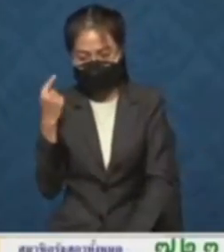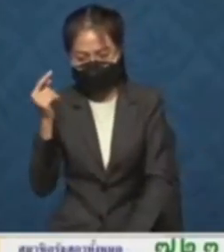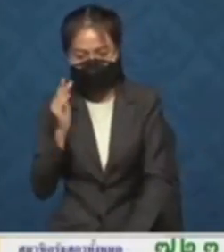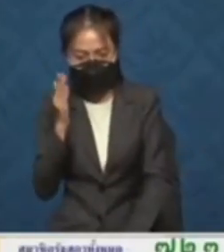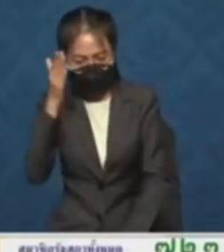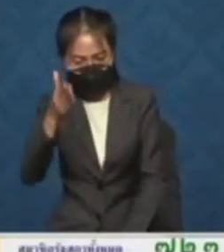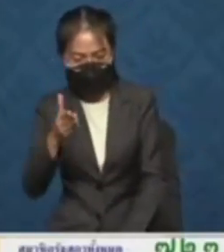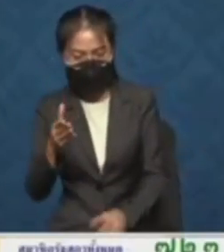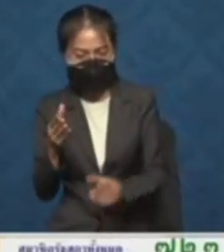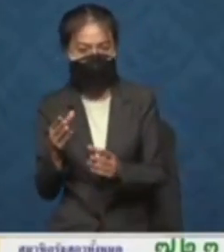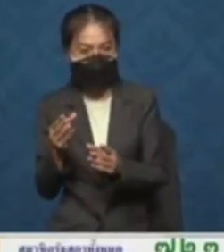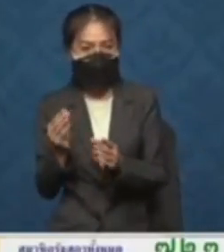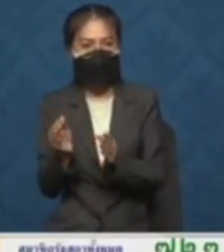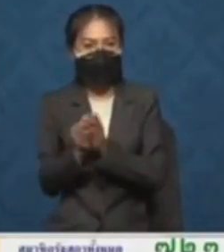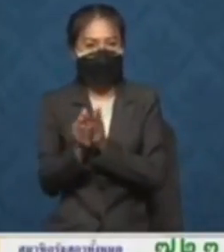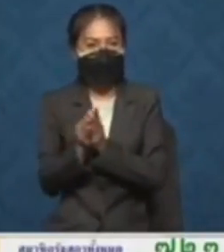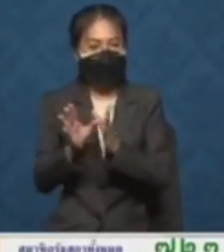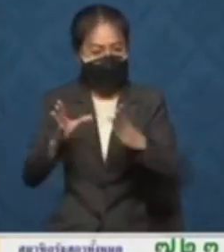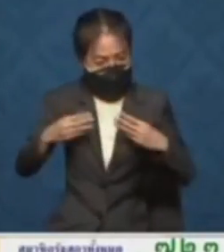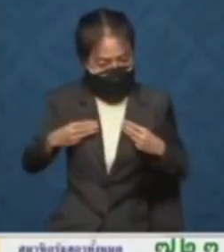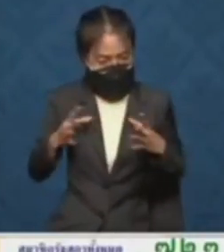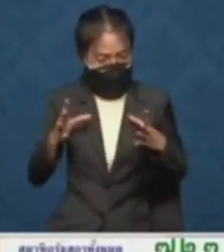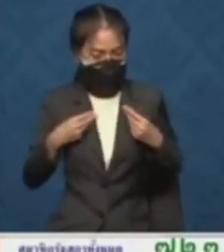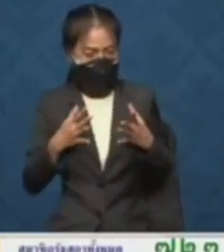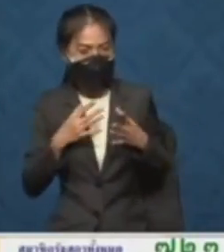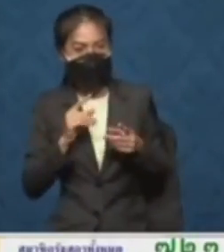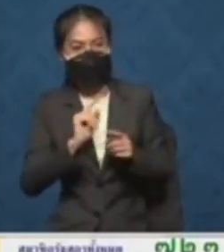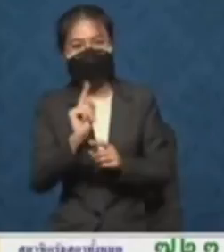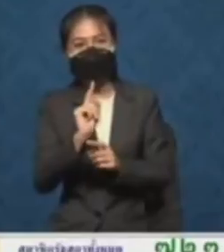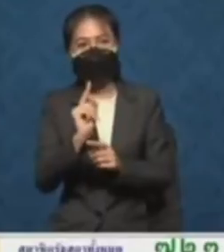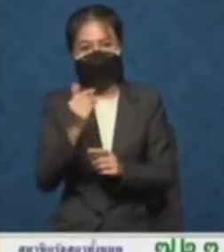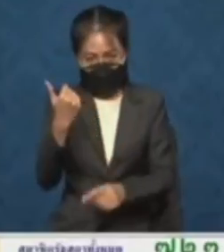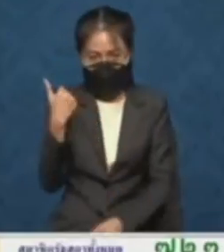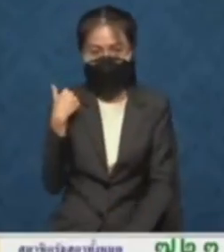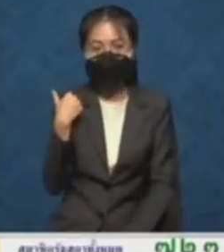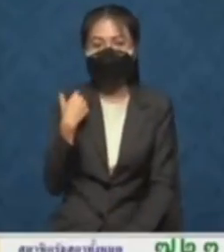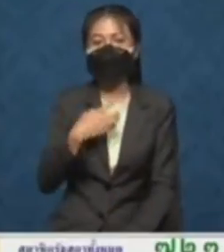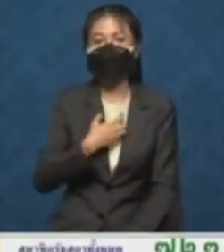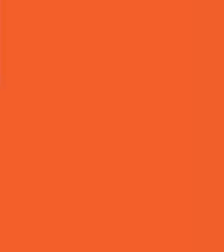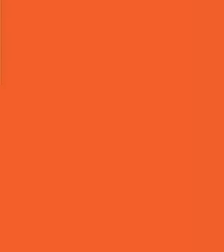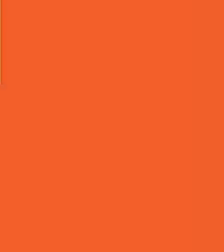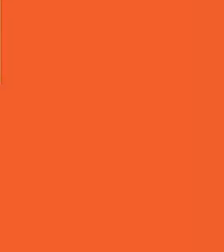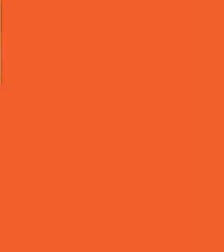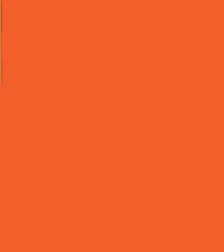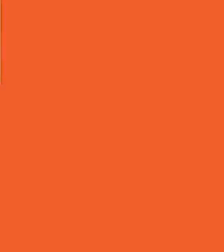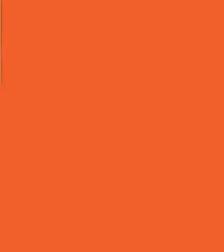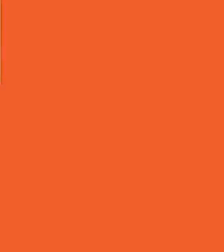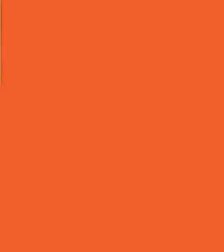จเห็นด้วยหรือไม่เห็นด้วยหรือจะรับหลักการหรือไม่ของกระผมครับขอบพระคุณครับ